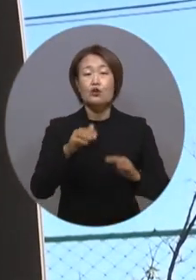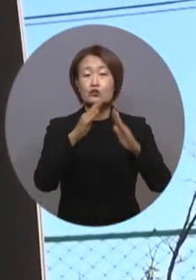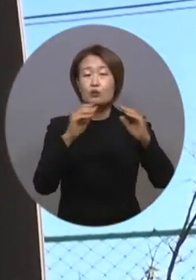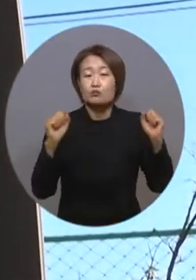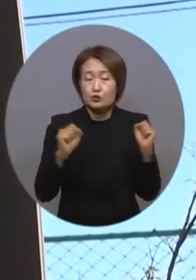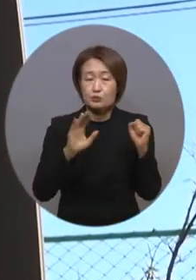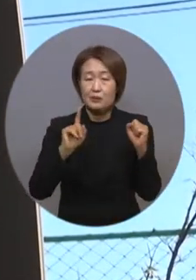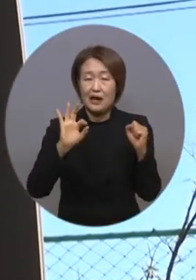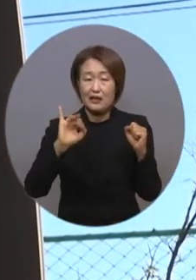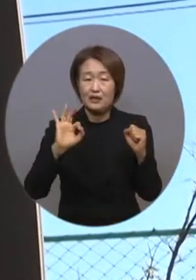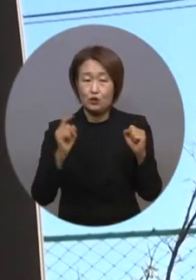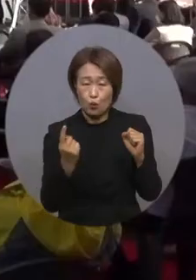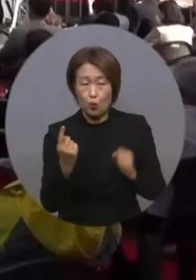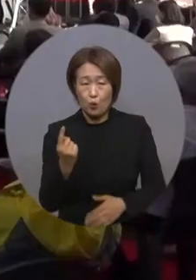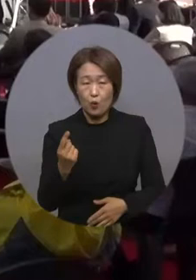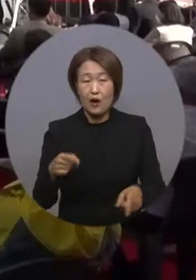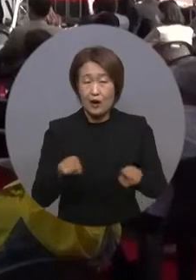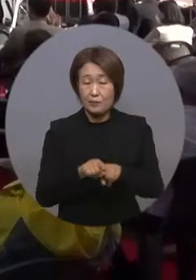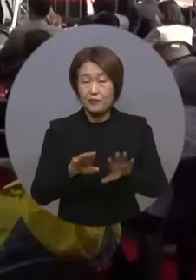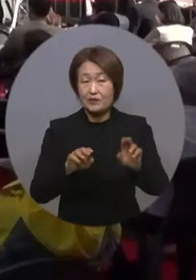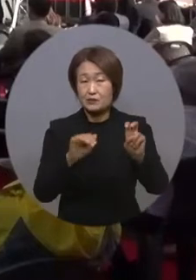전북바이오융합산업진흥원이 주관하는 제20회